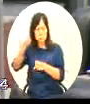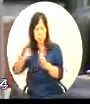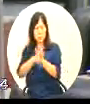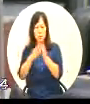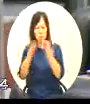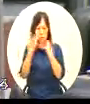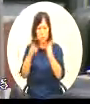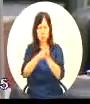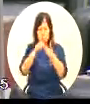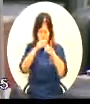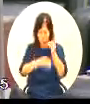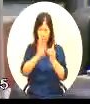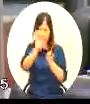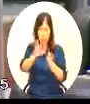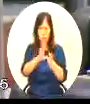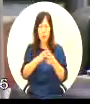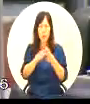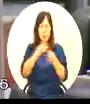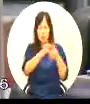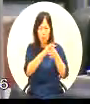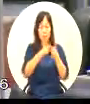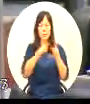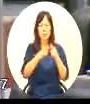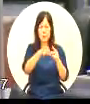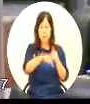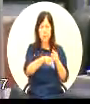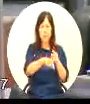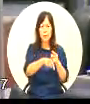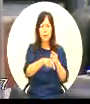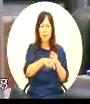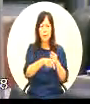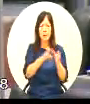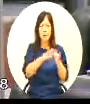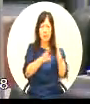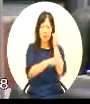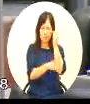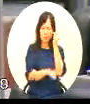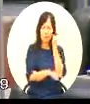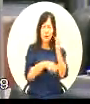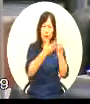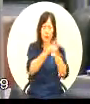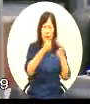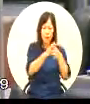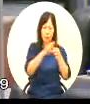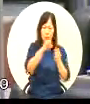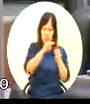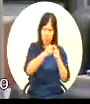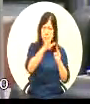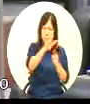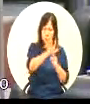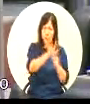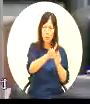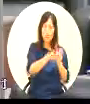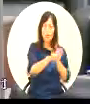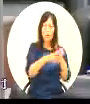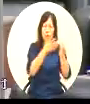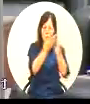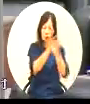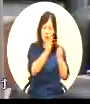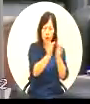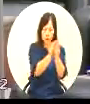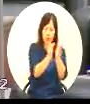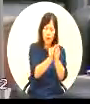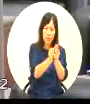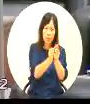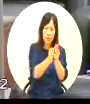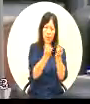确的规范了所谓的关系人。但是虽然法律给予了关系人，给了所谓的同志伴侣